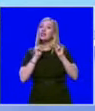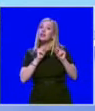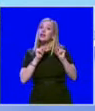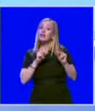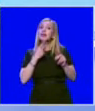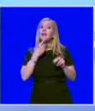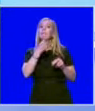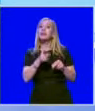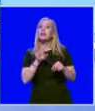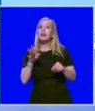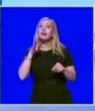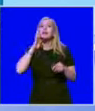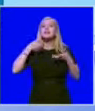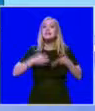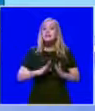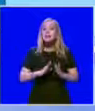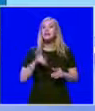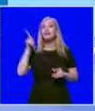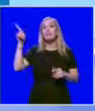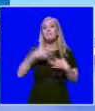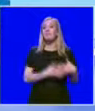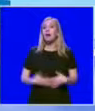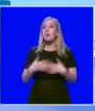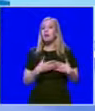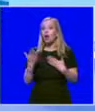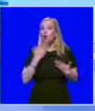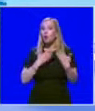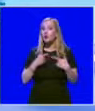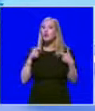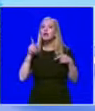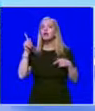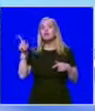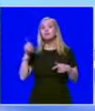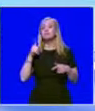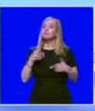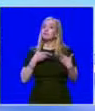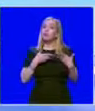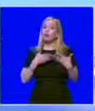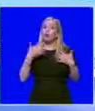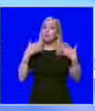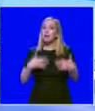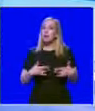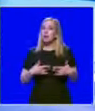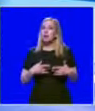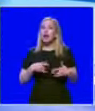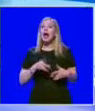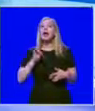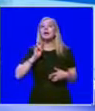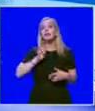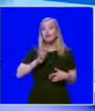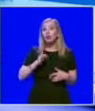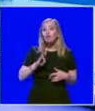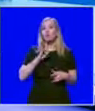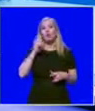който учи в Щатите, доколкото знам е добър математик, самата госпожа Нинова е изключително интелигентен човек също, и той може да обясни как